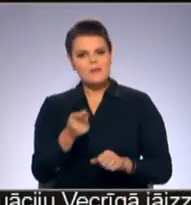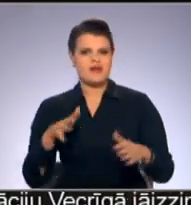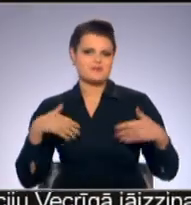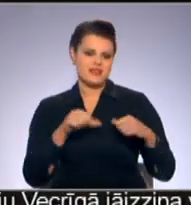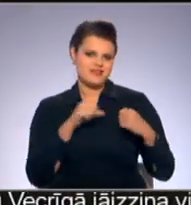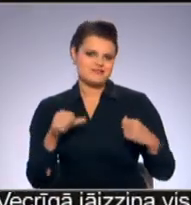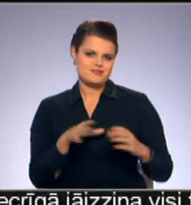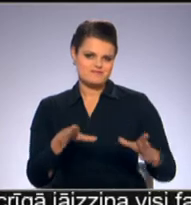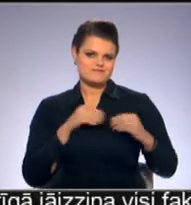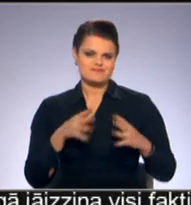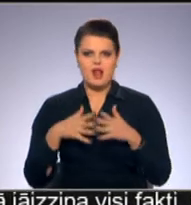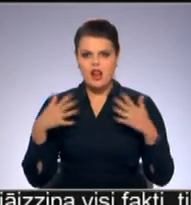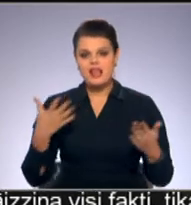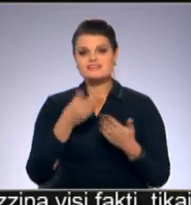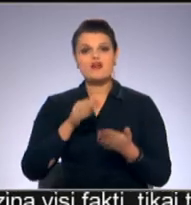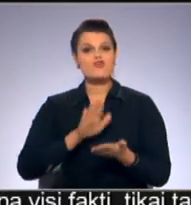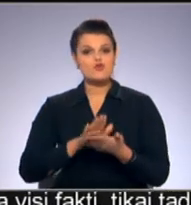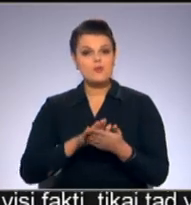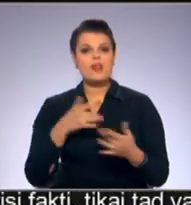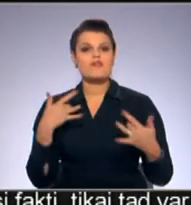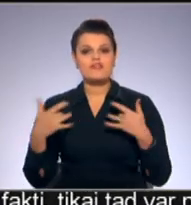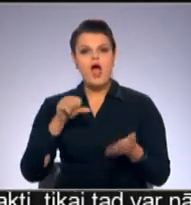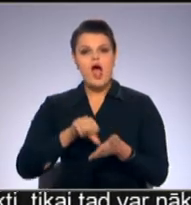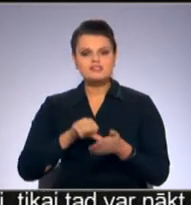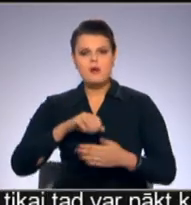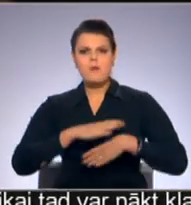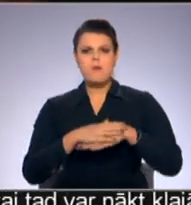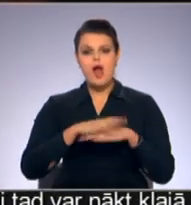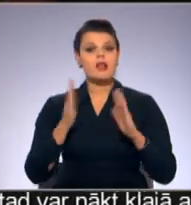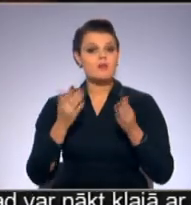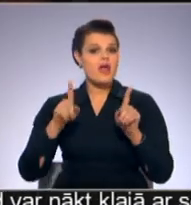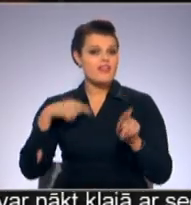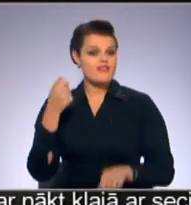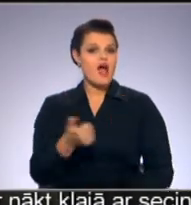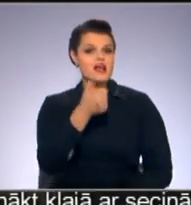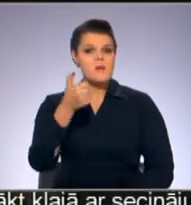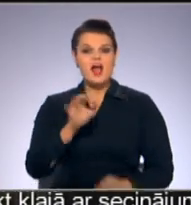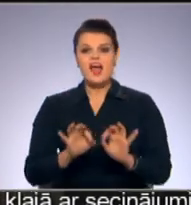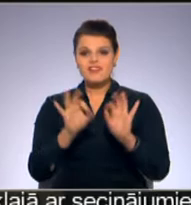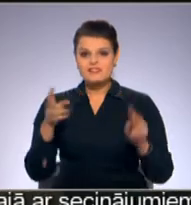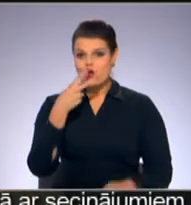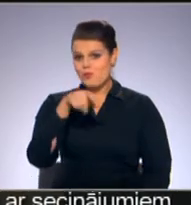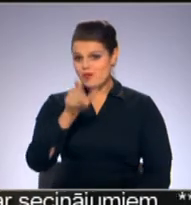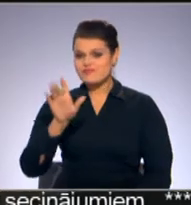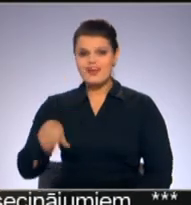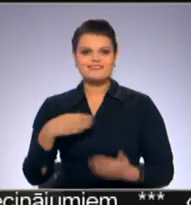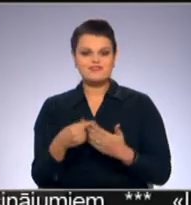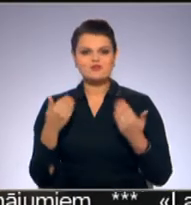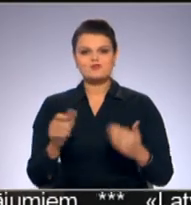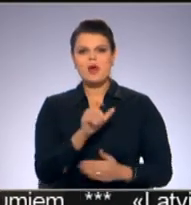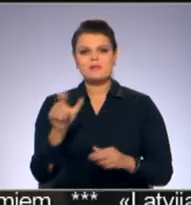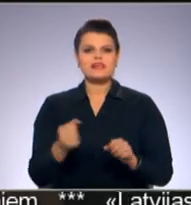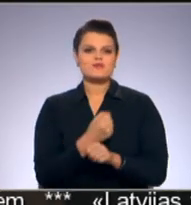gandarījums ļoti liels. Savu jubilēju teātris atzīmēja ar kārtīgu balli, taču jau nākamā gada sākumā skatītāji varēs vērtēt šobrīd topošās